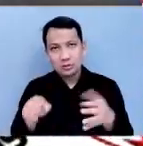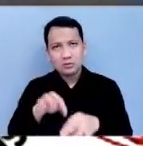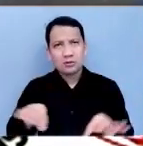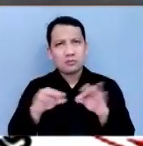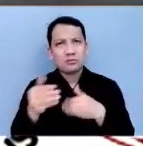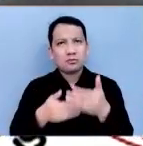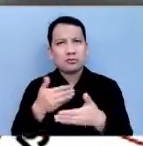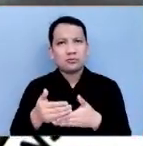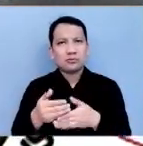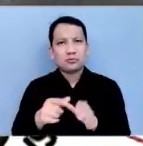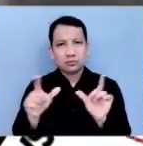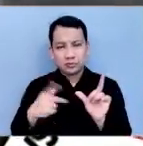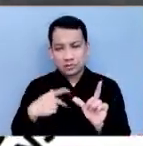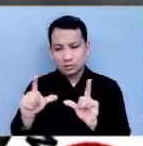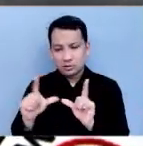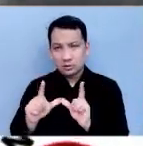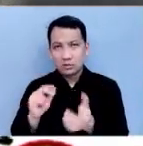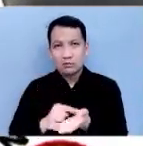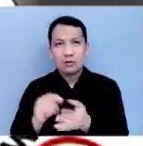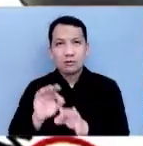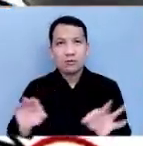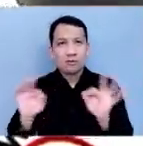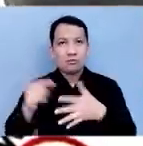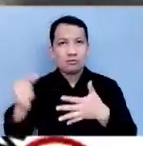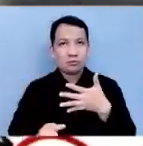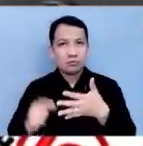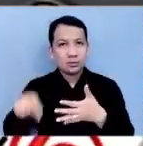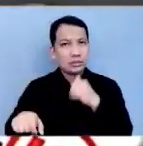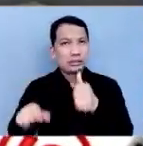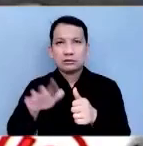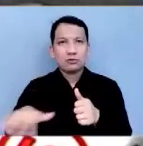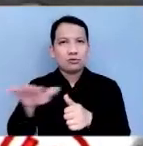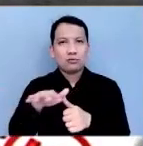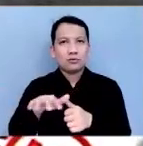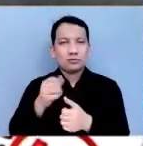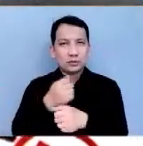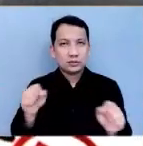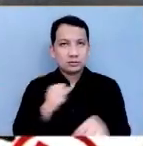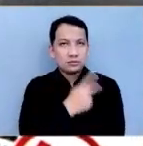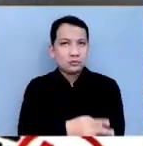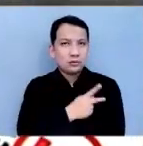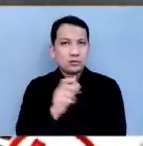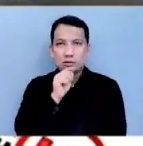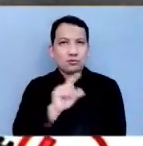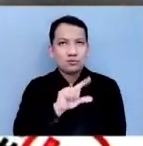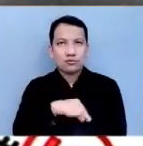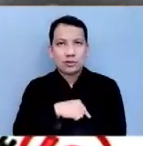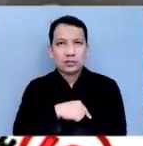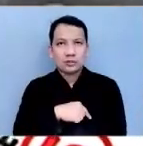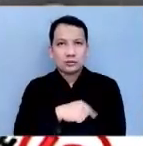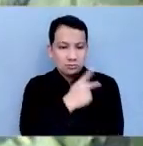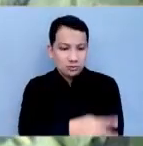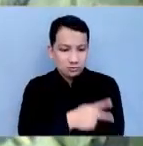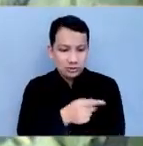the existing licensed nurses. Kung ano lang ang pwede nilang gawin. Hindi lahat. For the safety of patients. Hindi yan for quality. For patient safety